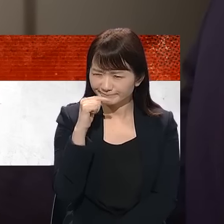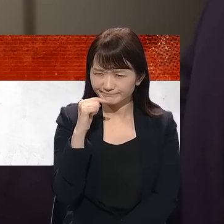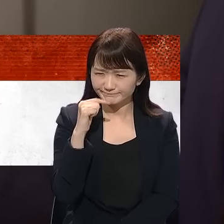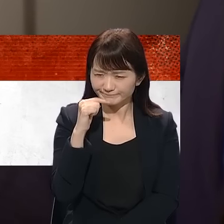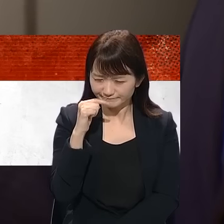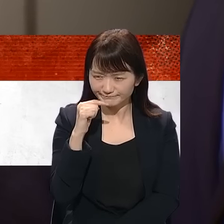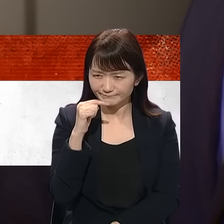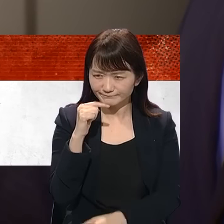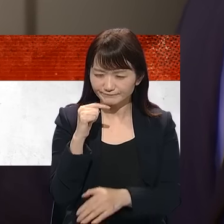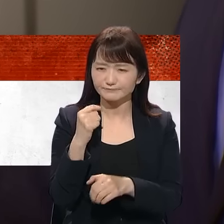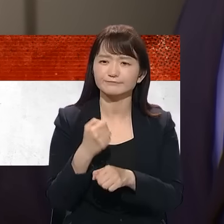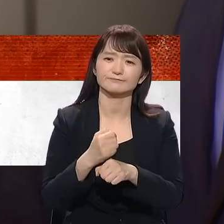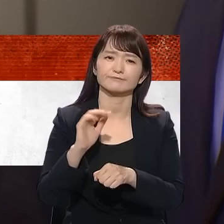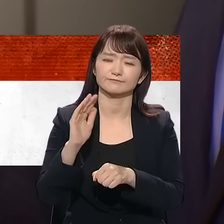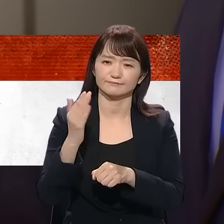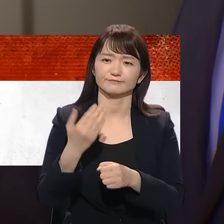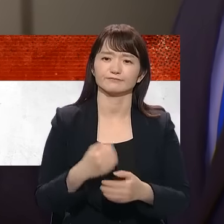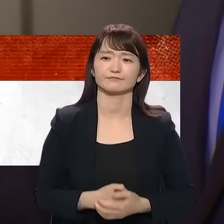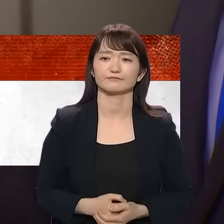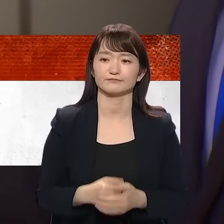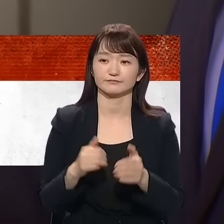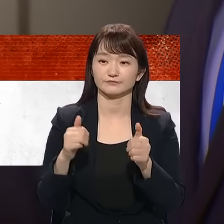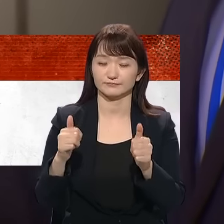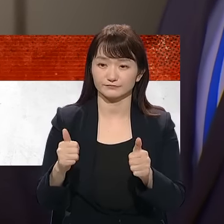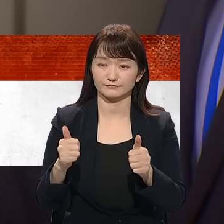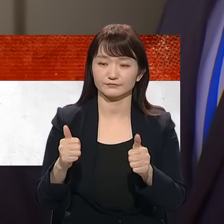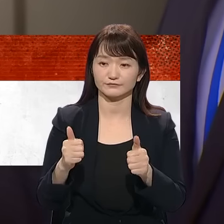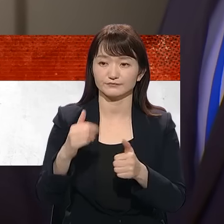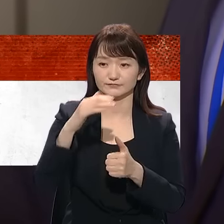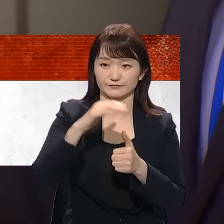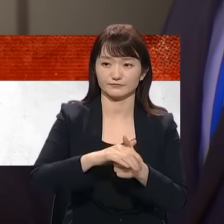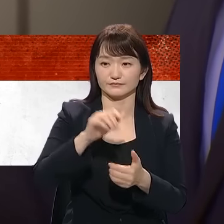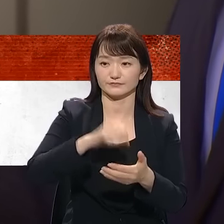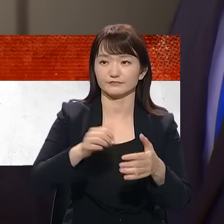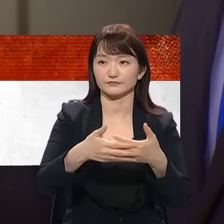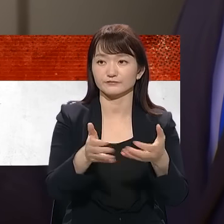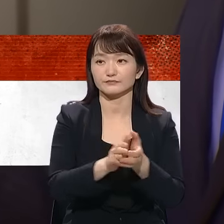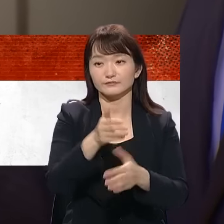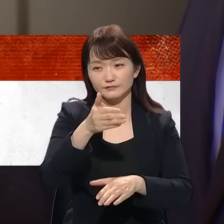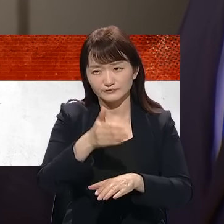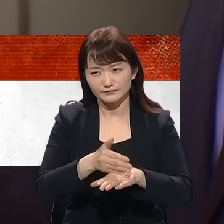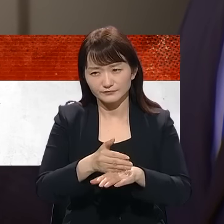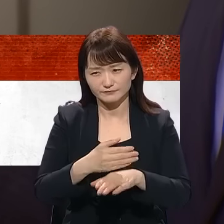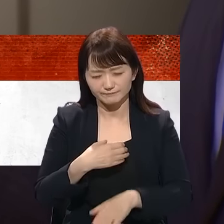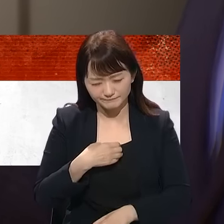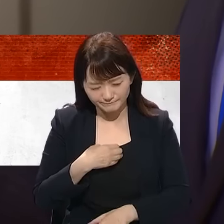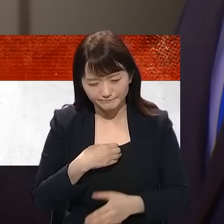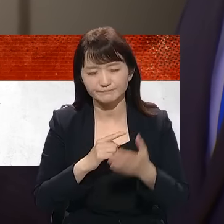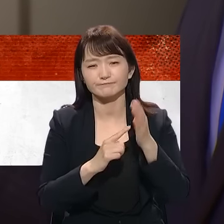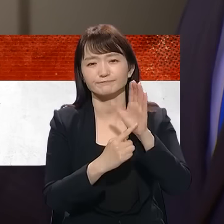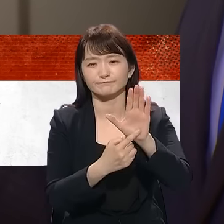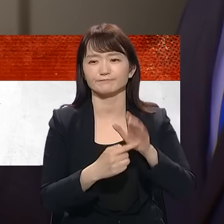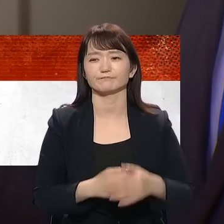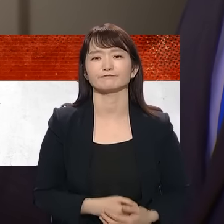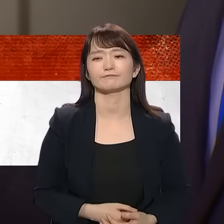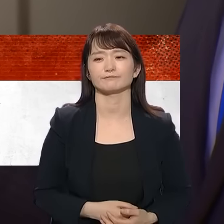진행이 되어서 어 그런 재판을 해주신 재판부의 감사와 경의를 하고요